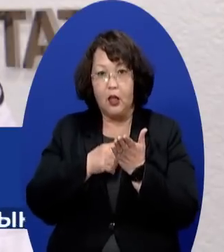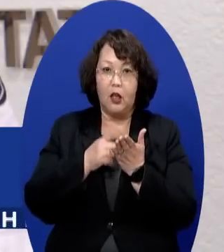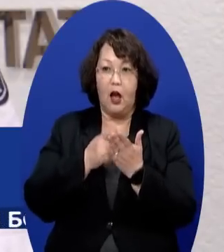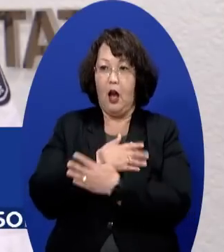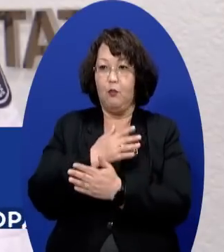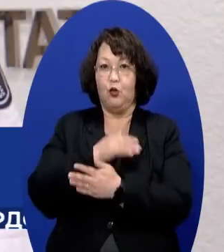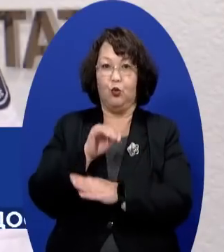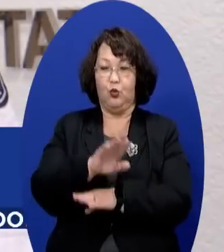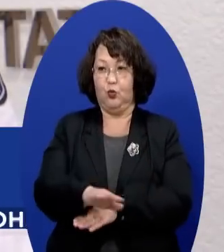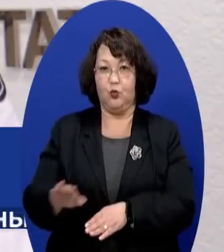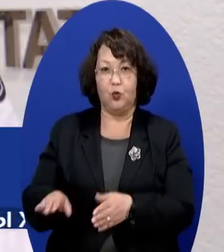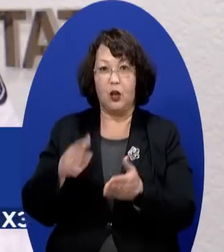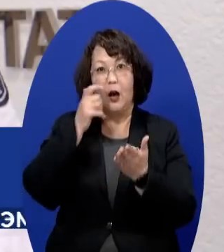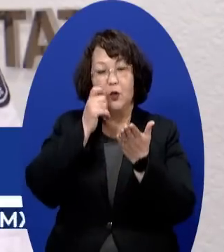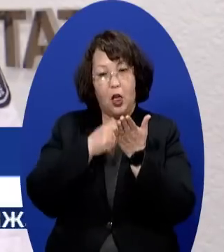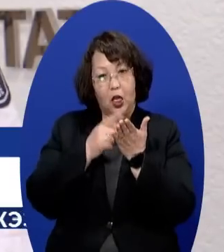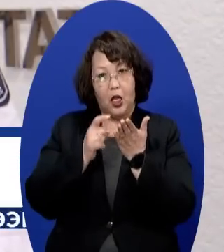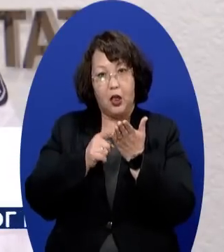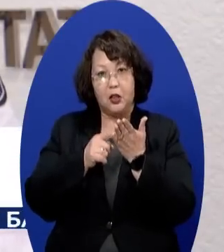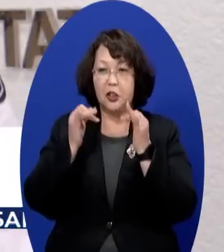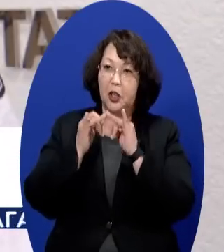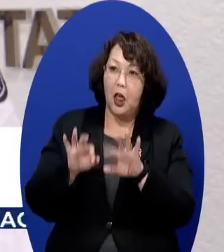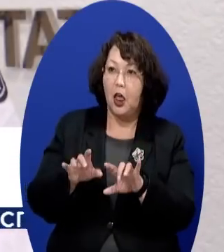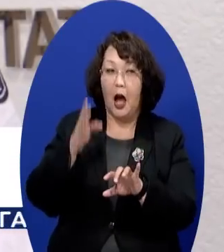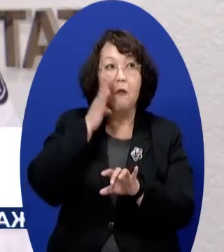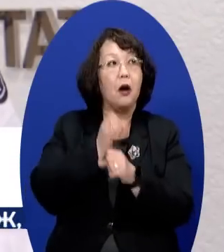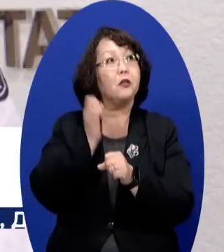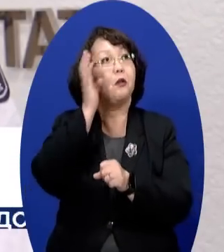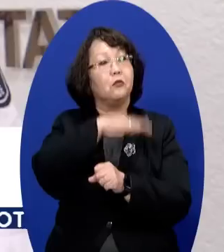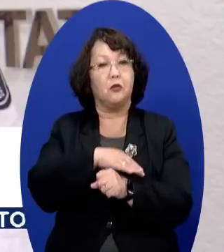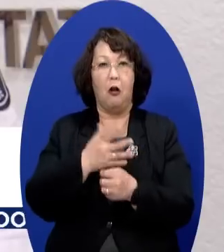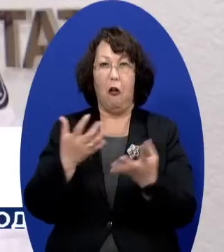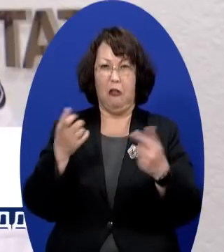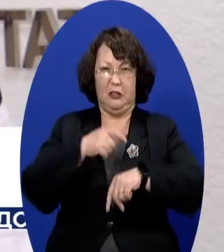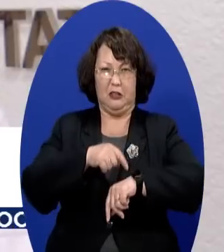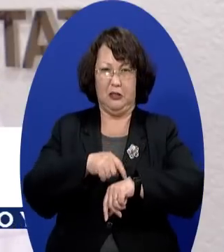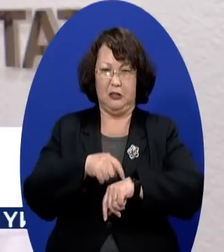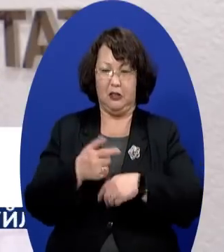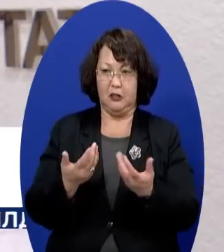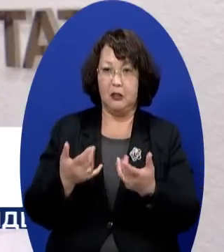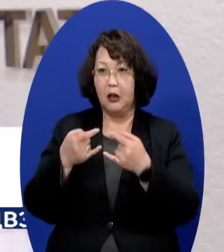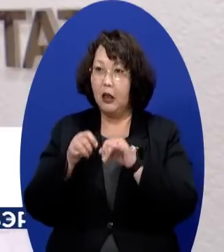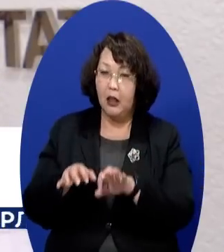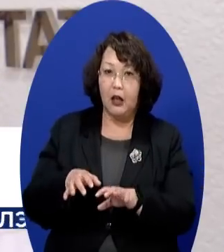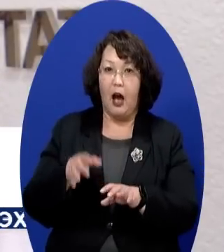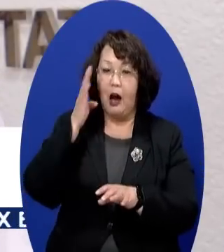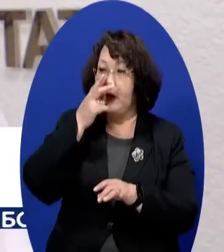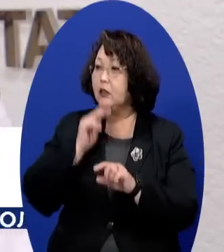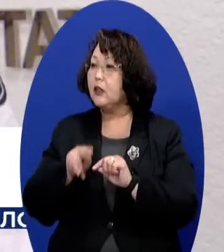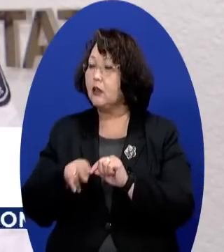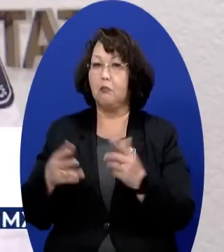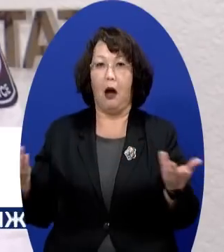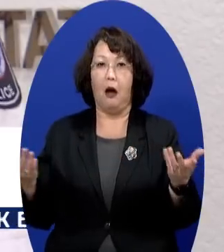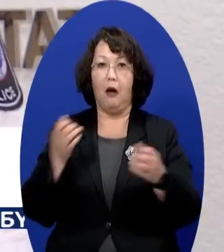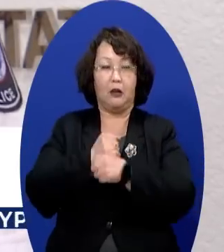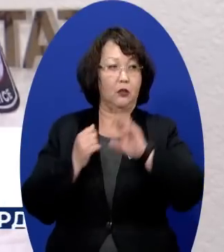гэртэ байгаа хүүхдүүд. Нөгөө аав ээж нь ажилдаа явцсан, хичнээн цаг алдар, захим орчинд байна гэдэг дээр хяналтгүй болчоор хүүхд бас